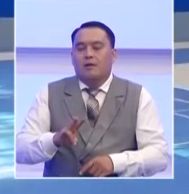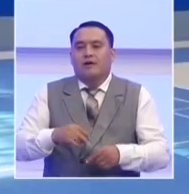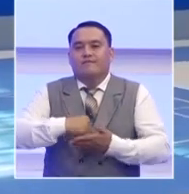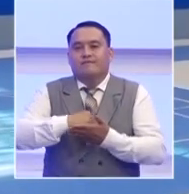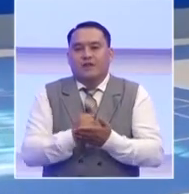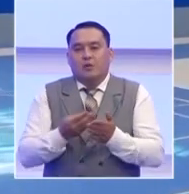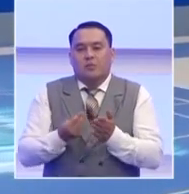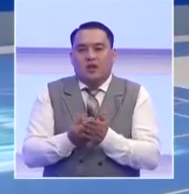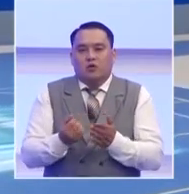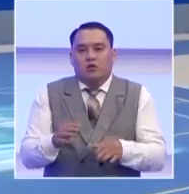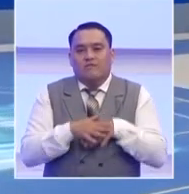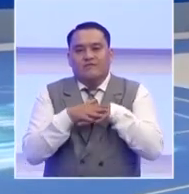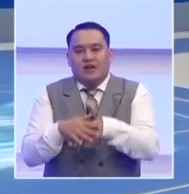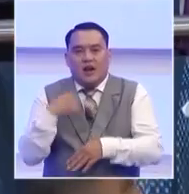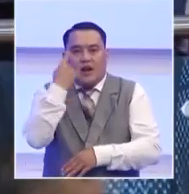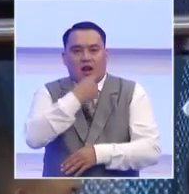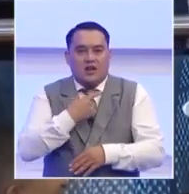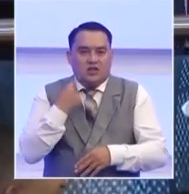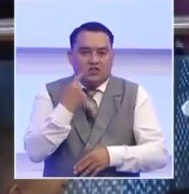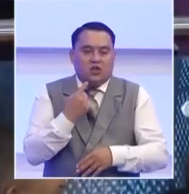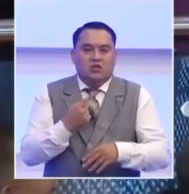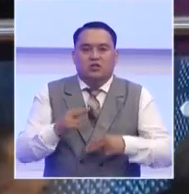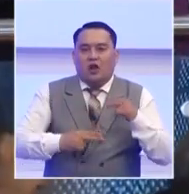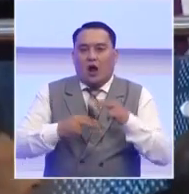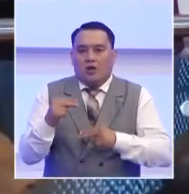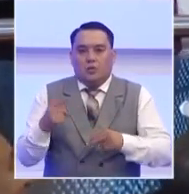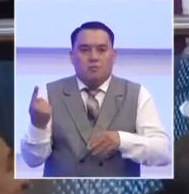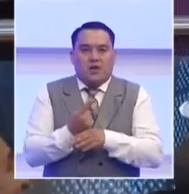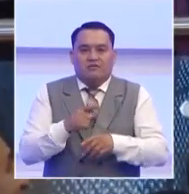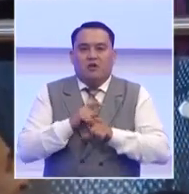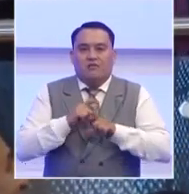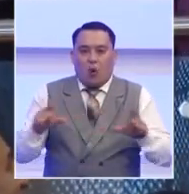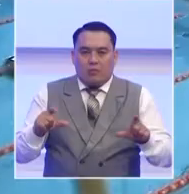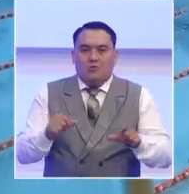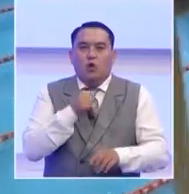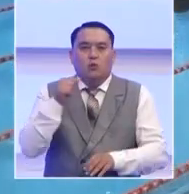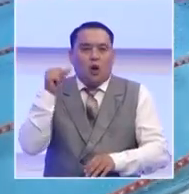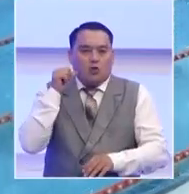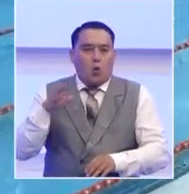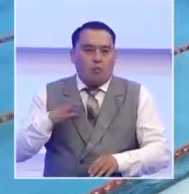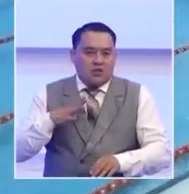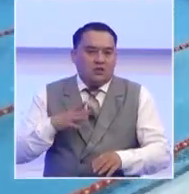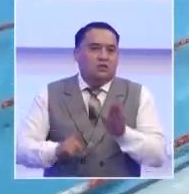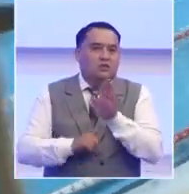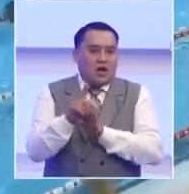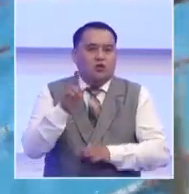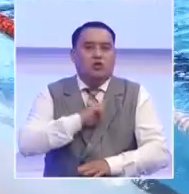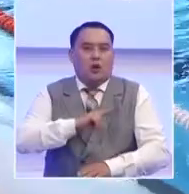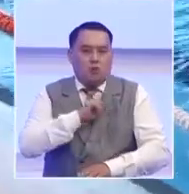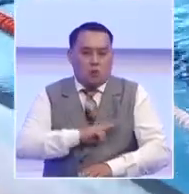подкрепил финансами и выделил личные средства на строительство первого комплекса. В прошлом году он уже начал свою